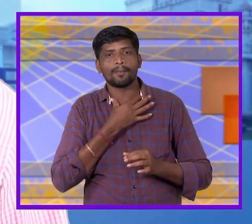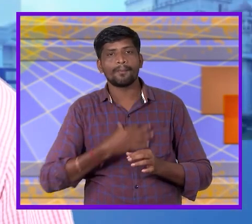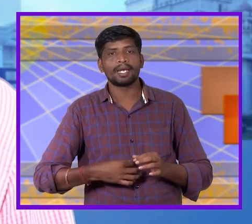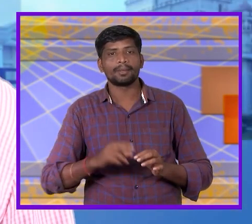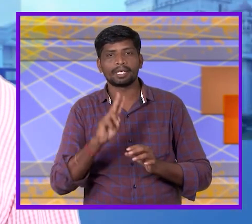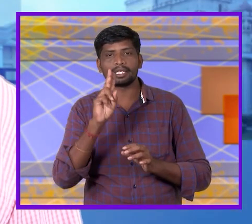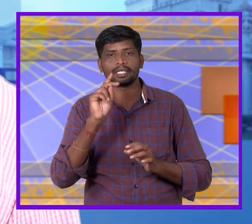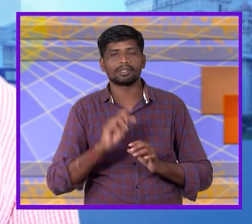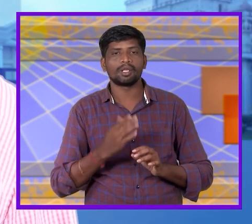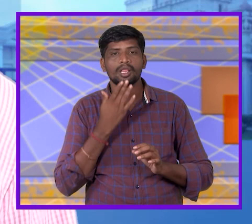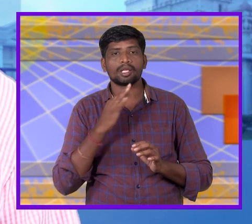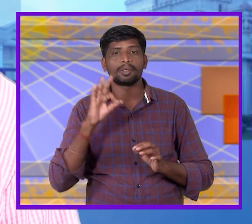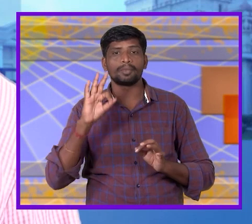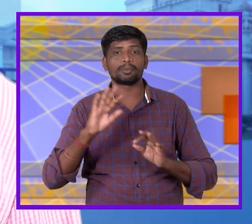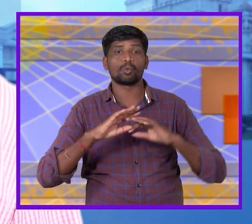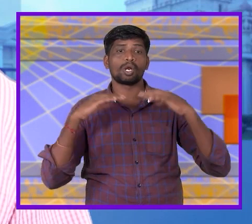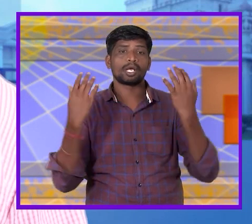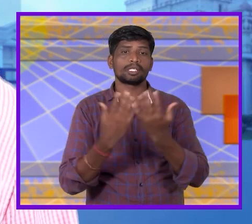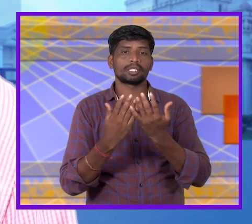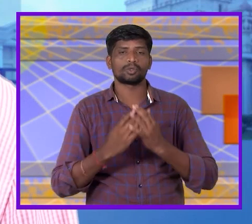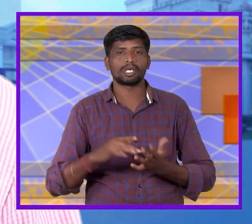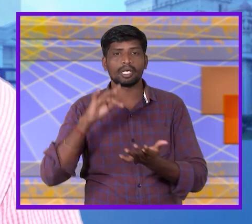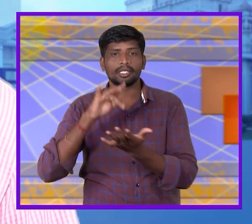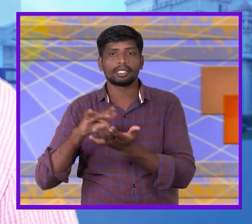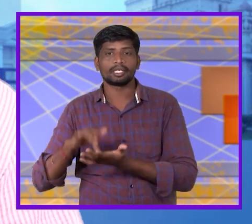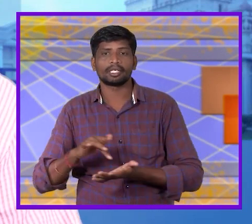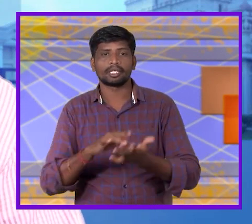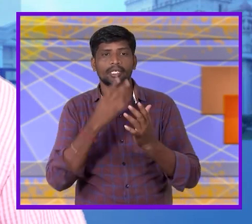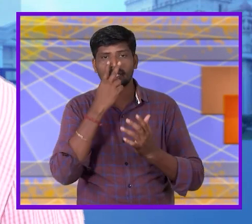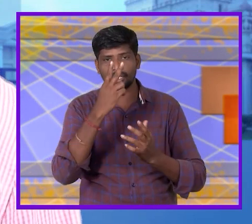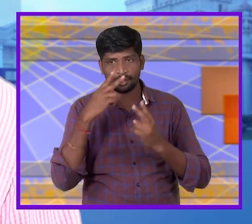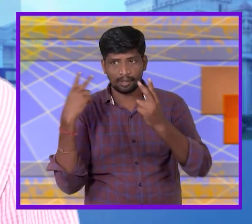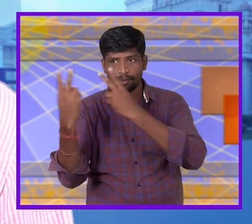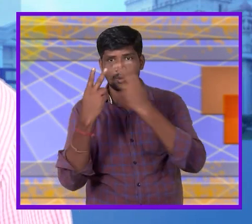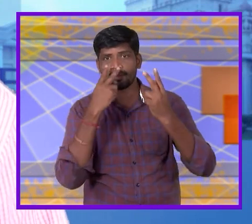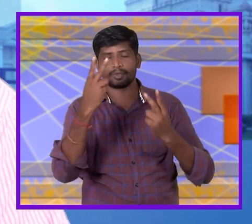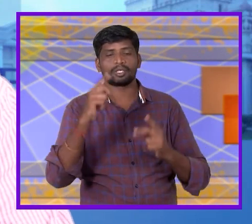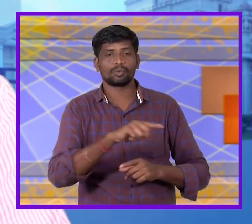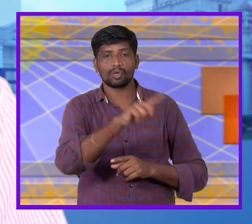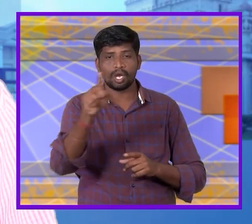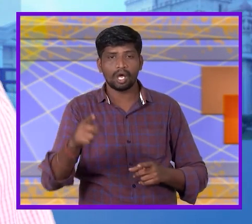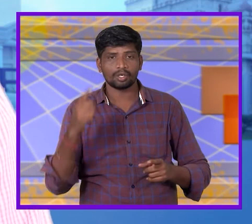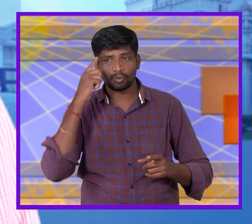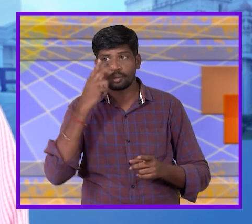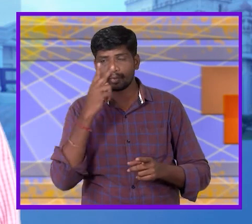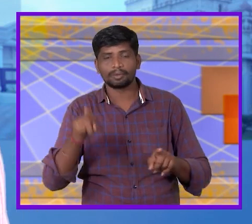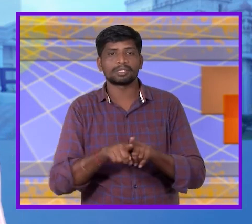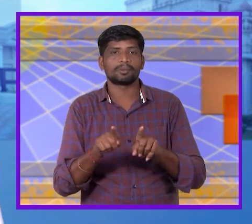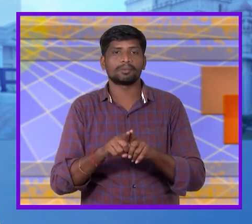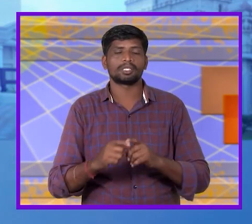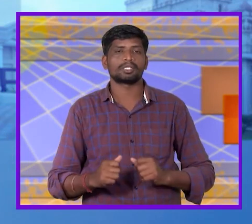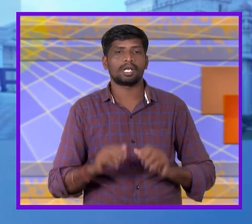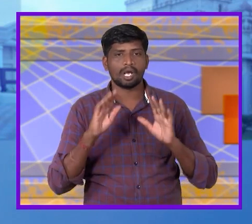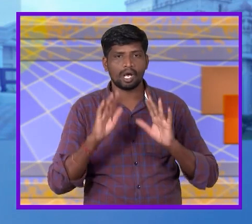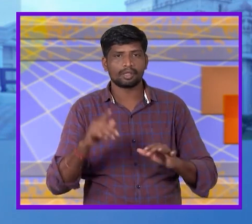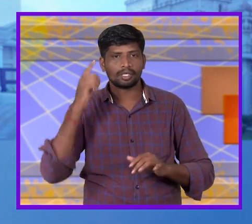பெருமையை உலகறிய செய்யக்கூடிய அற்புதமான இடங்களை நம்ம நேரில் பார்த்தது போன்ற உணர்வு நம்ம எல்லாருக்கும் ஏற்பட்டிருக்கு.